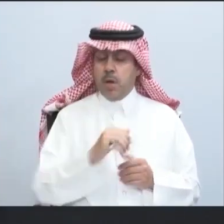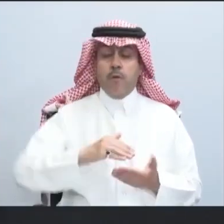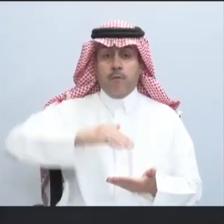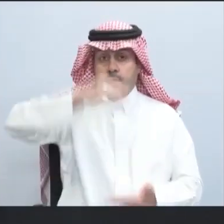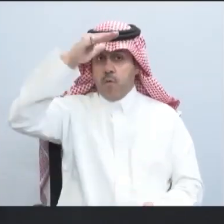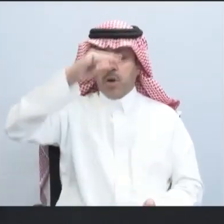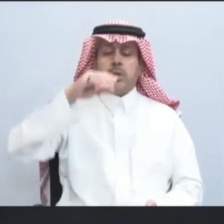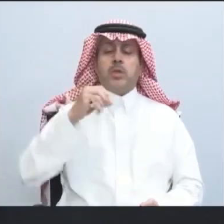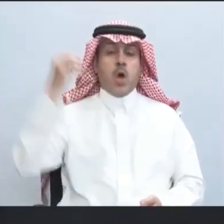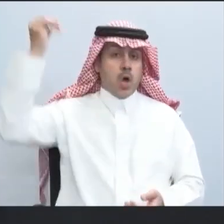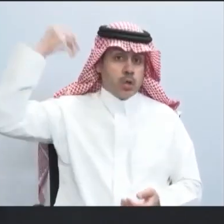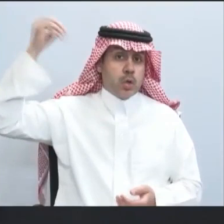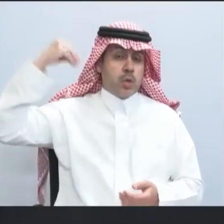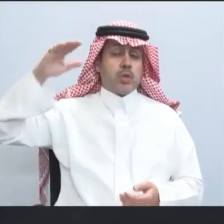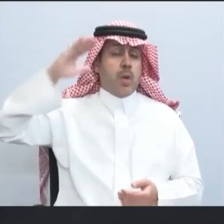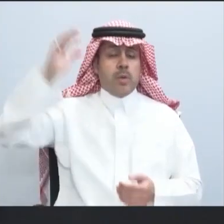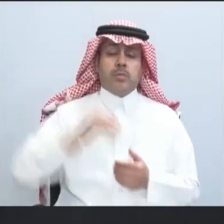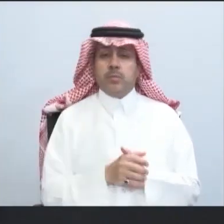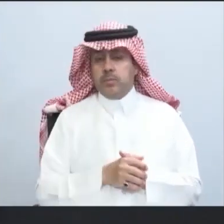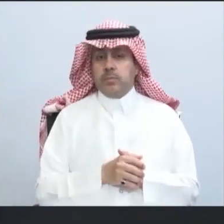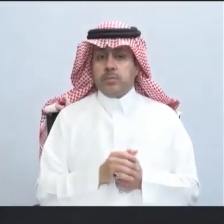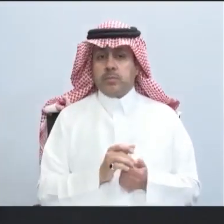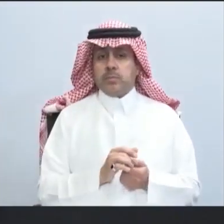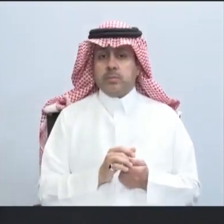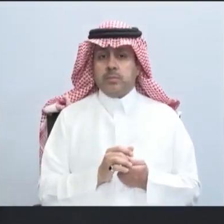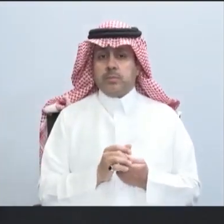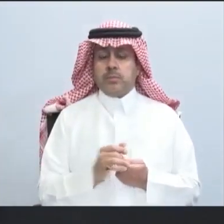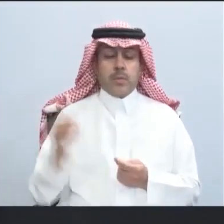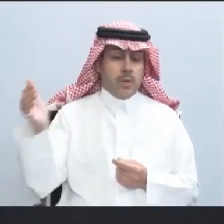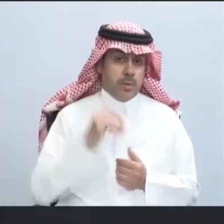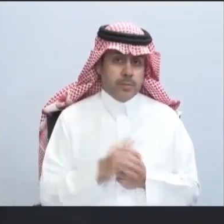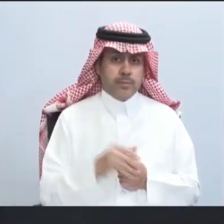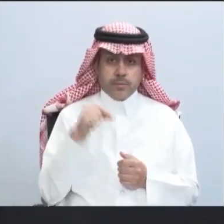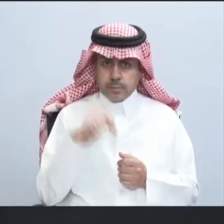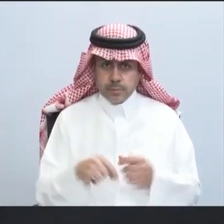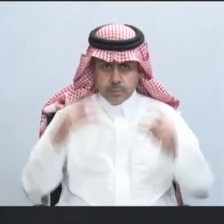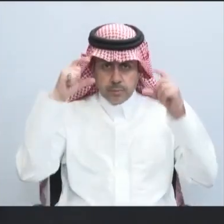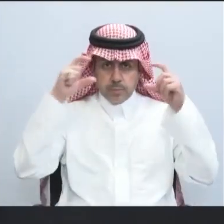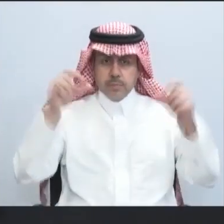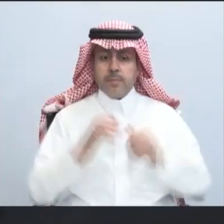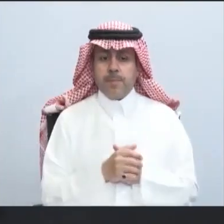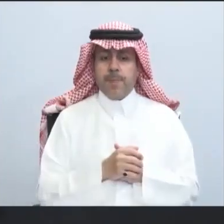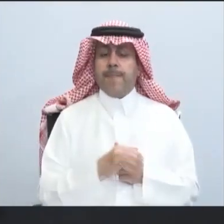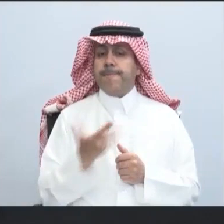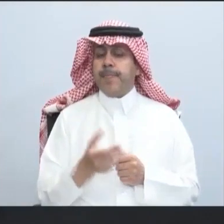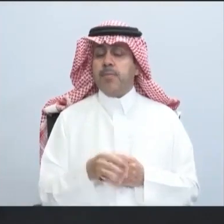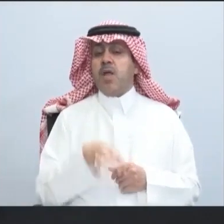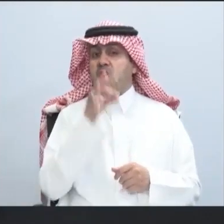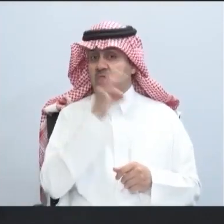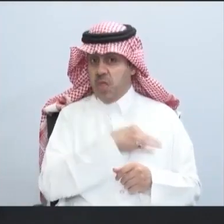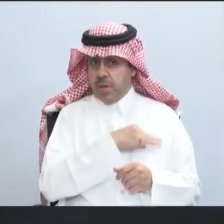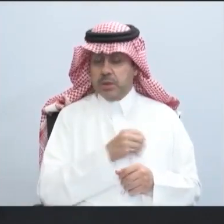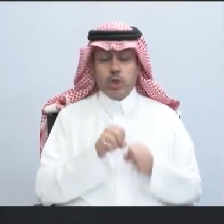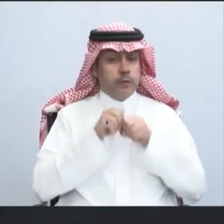بالسلام عليكم وياتي معنا باذن الله تعالى في هذا الموضوع ما هي ثمره افشاء